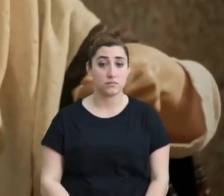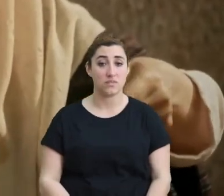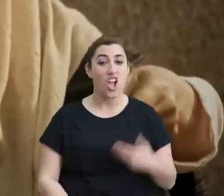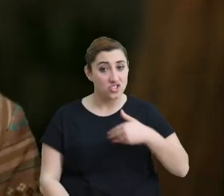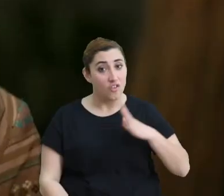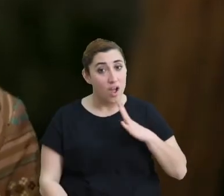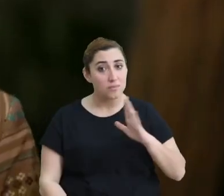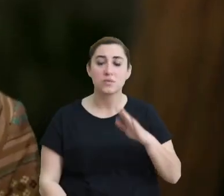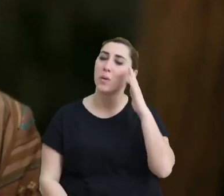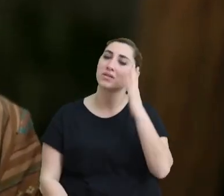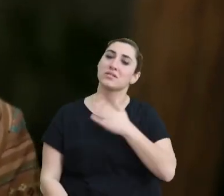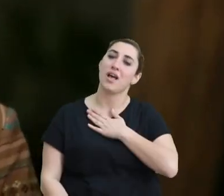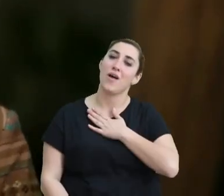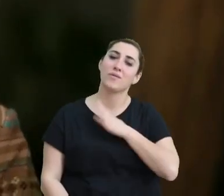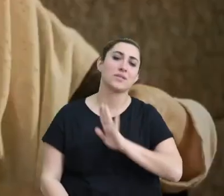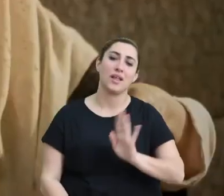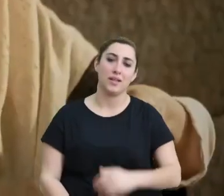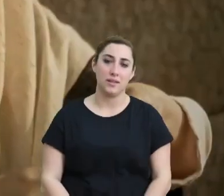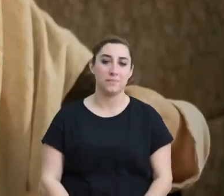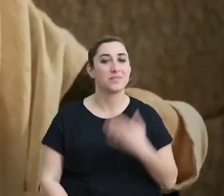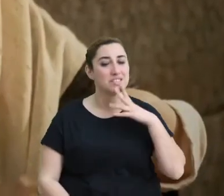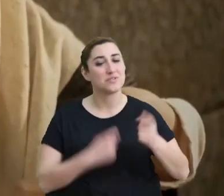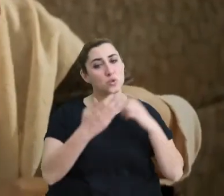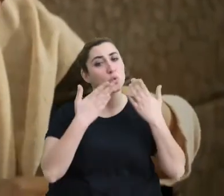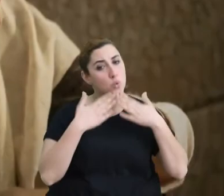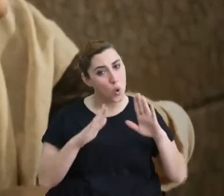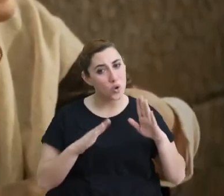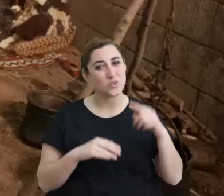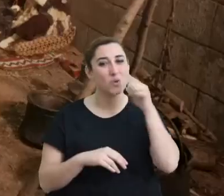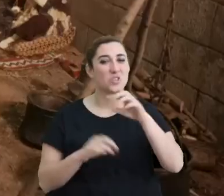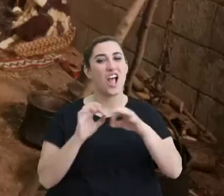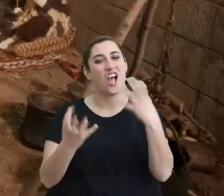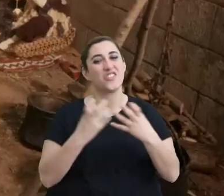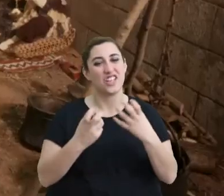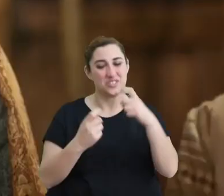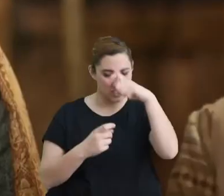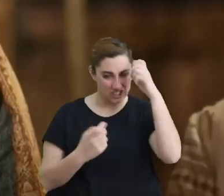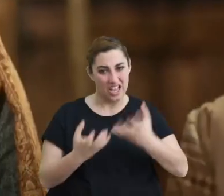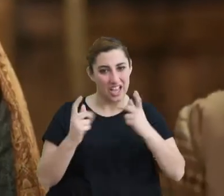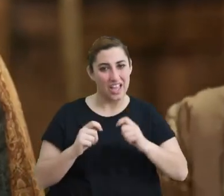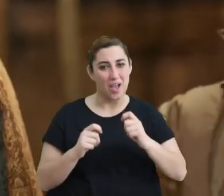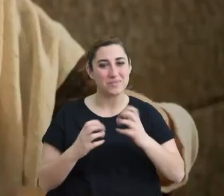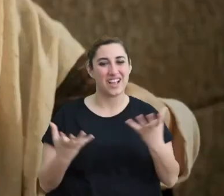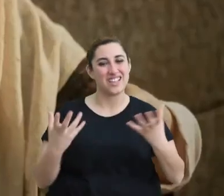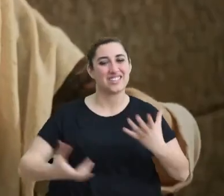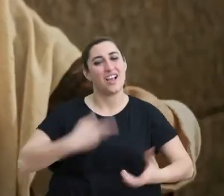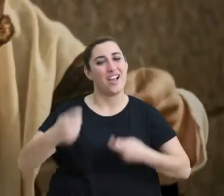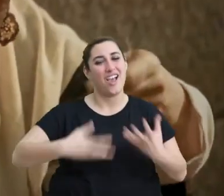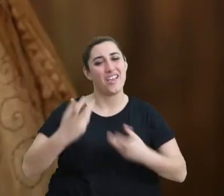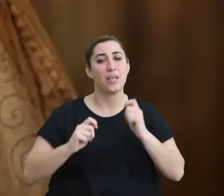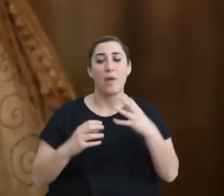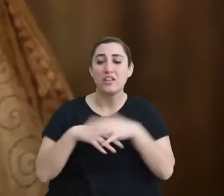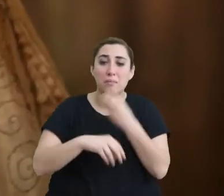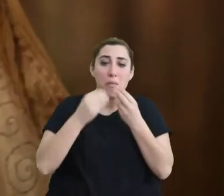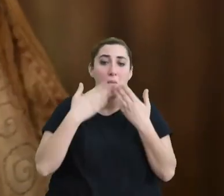Aç mısın kızım? Sağ olasın hanım ana, değilim. Kızım işiniz yoksa şu ateşi harlayıverin de kazanları kaynatıverelim. Lokma